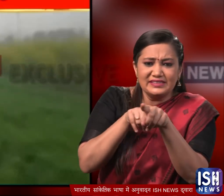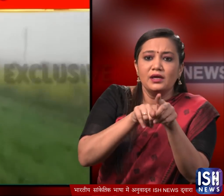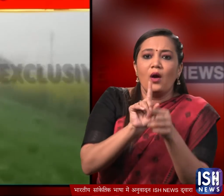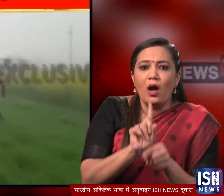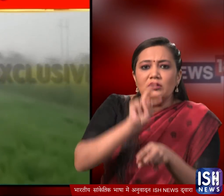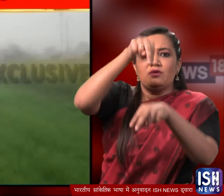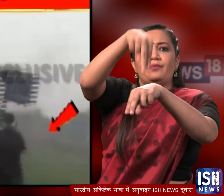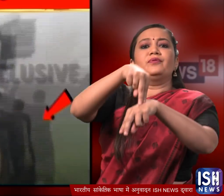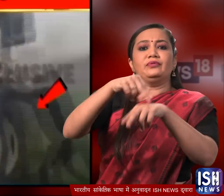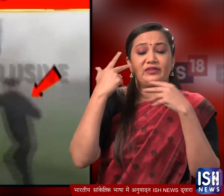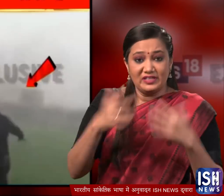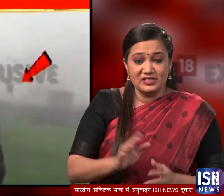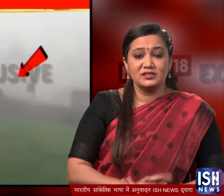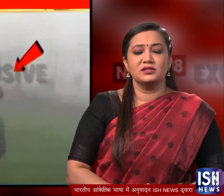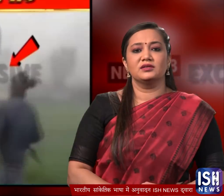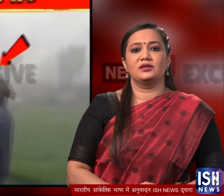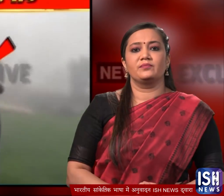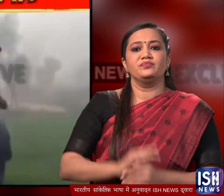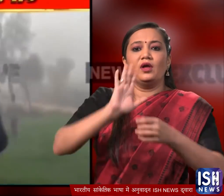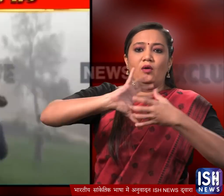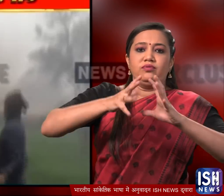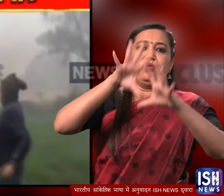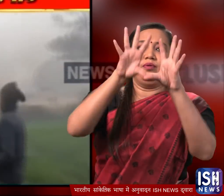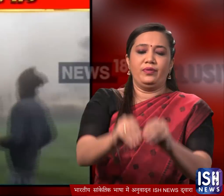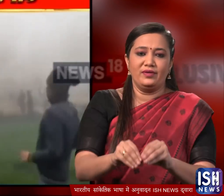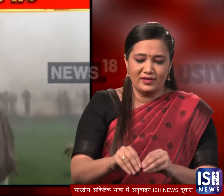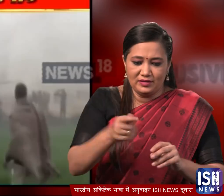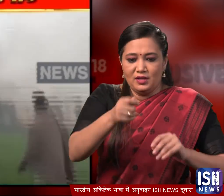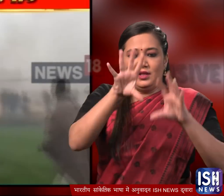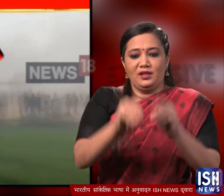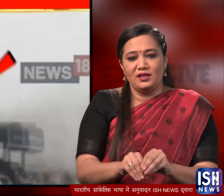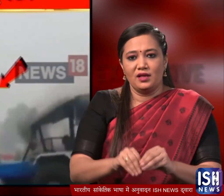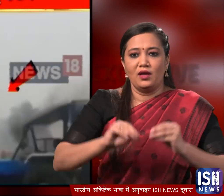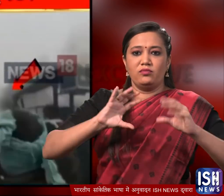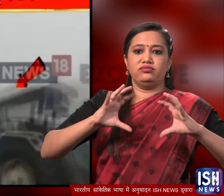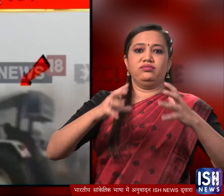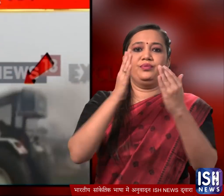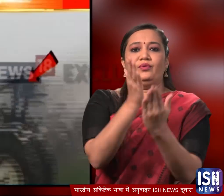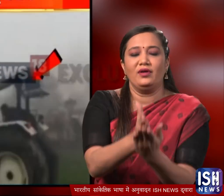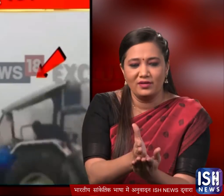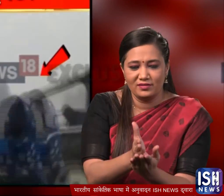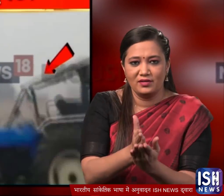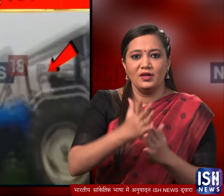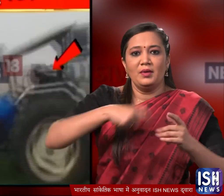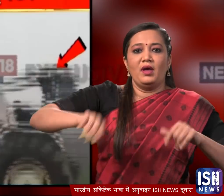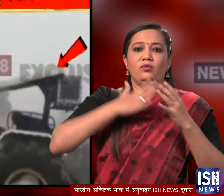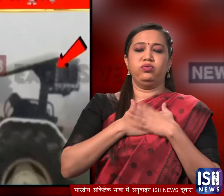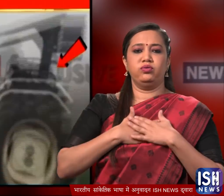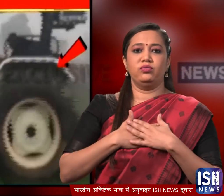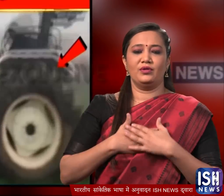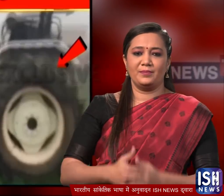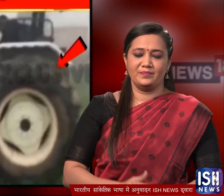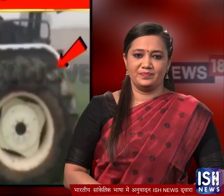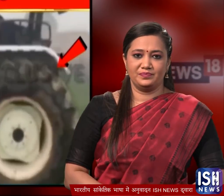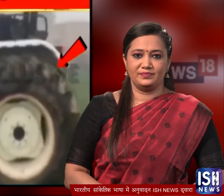बीच एक आदमी किसी तरह उस पर सवार हो गया और उसने बिना देरी किए इंजन बंद कर दिया। तब जाकर ट्रैक्टर का पहिया थमा और लोगों ने राहत